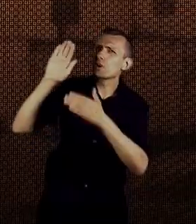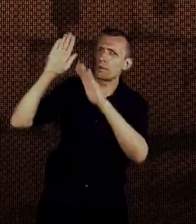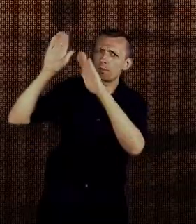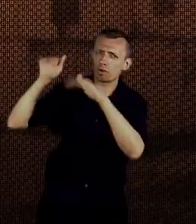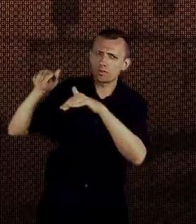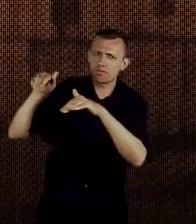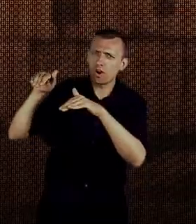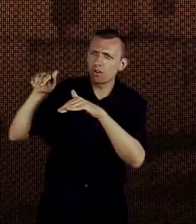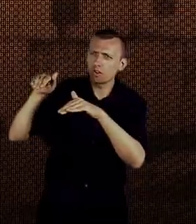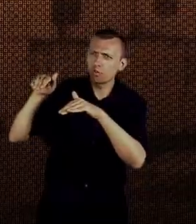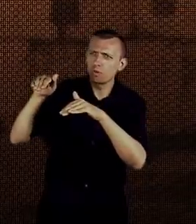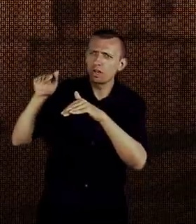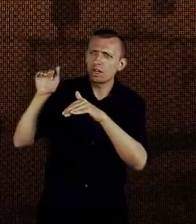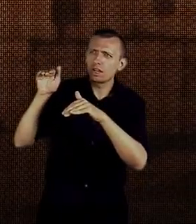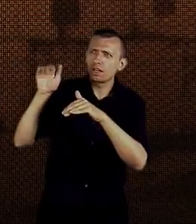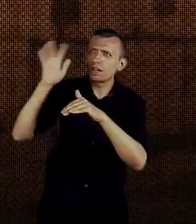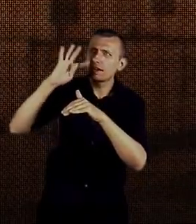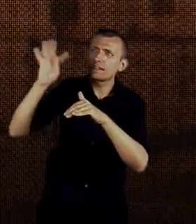ciebie.